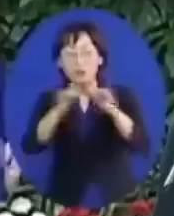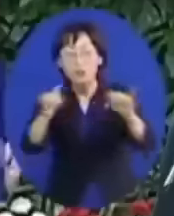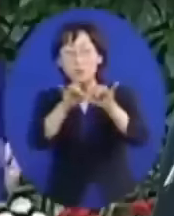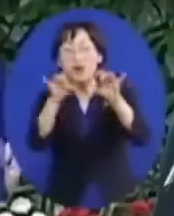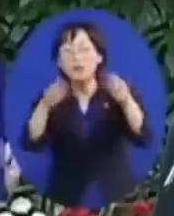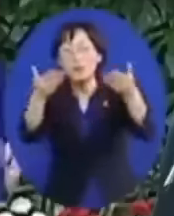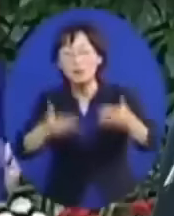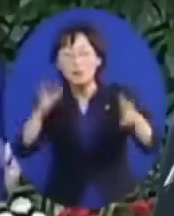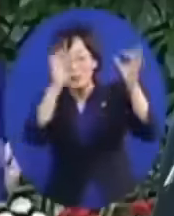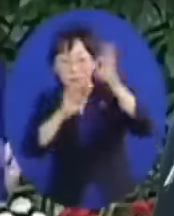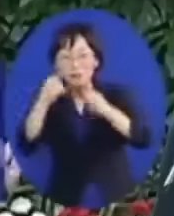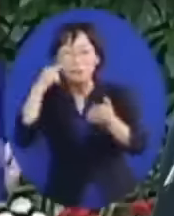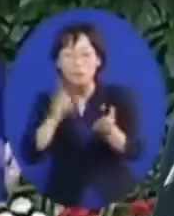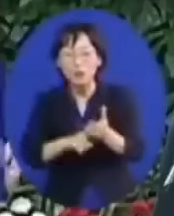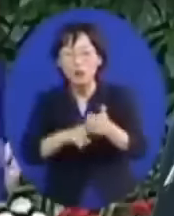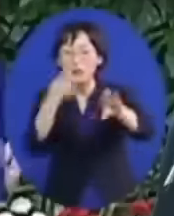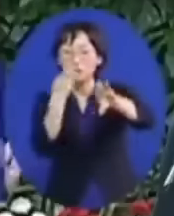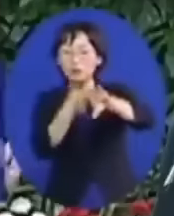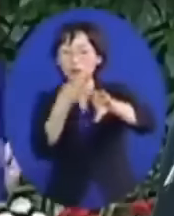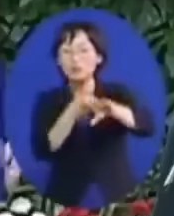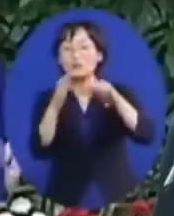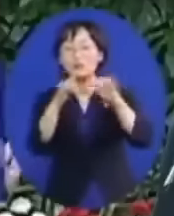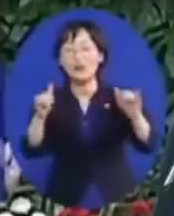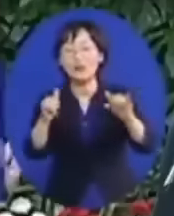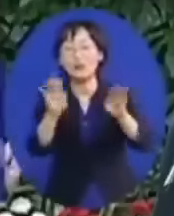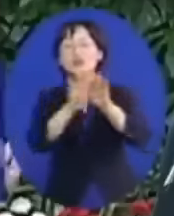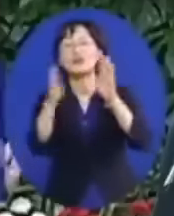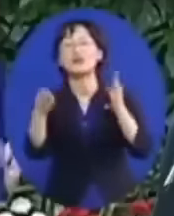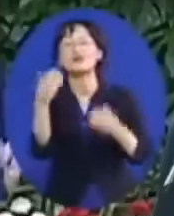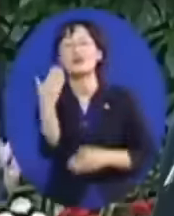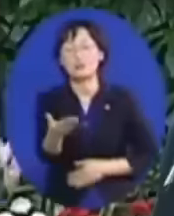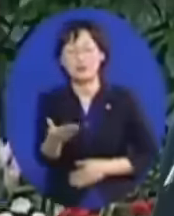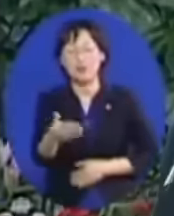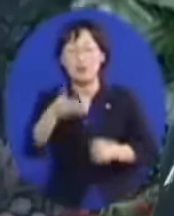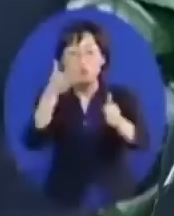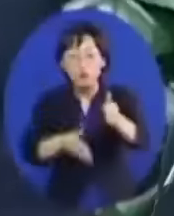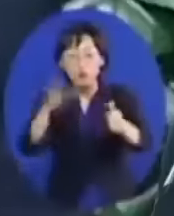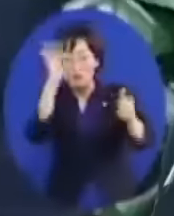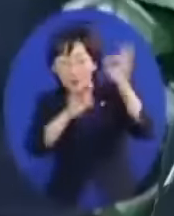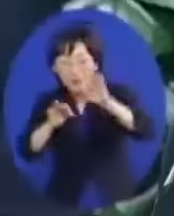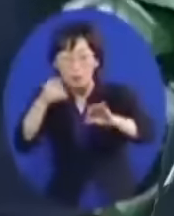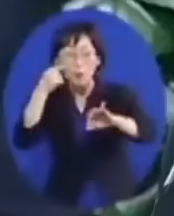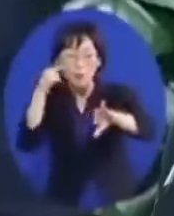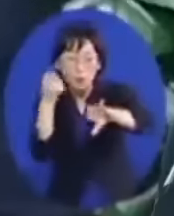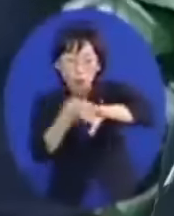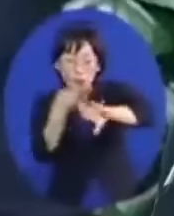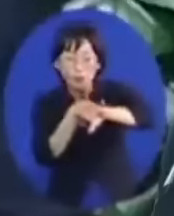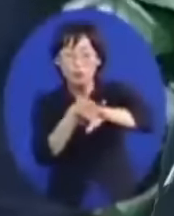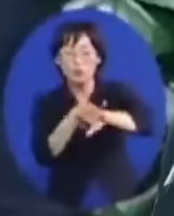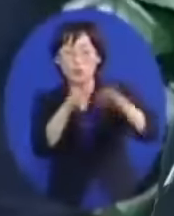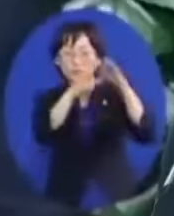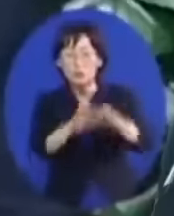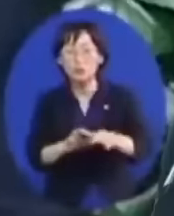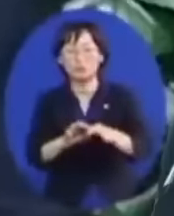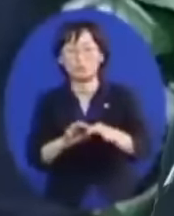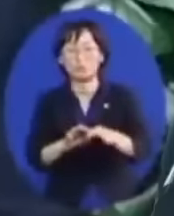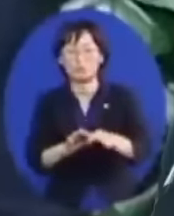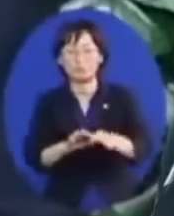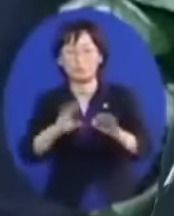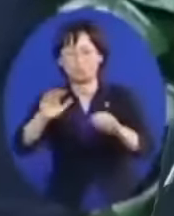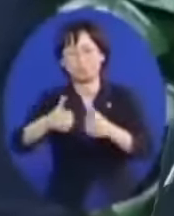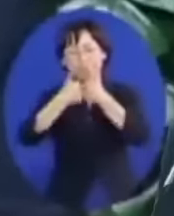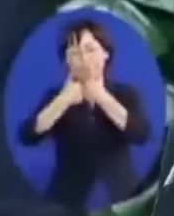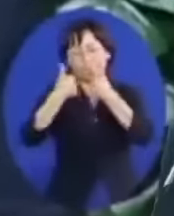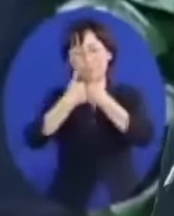받을 것이요 찾는 이는 찾아낼 것이요 두드리는 이에게는 열릴 것이라. 구하고 찾고 두드리고 끊임없는 대결을